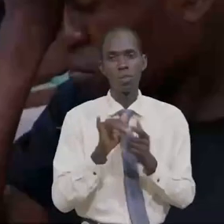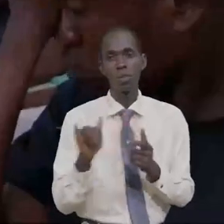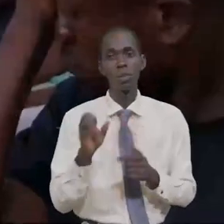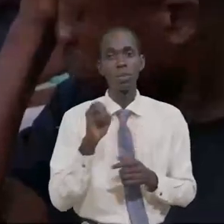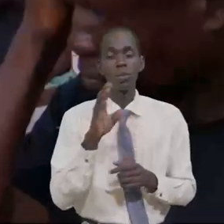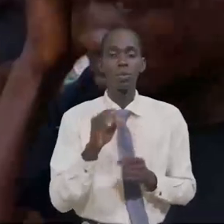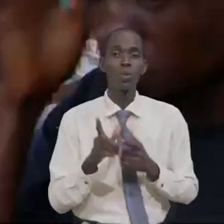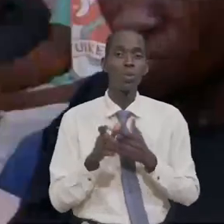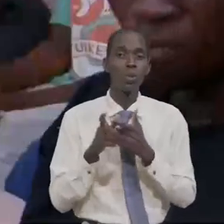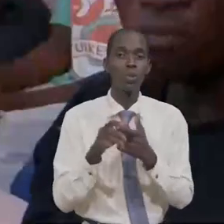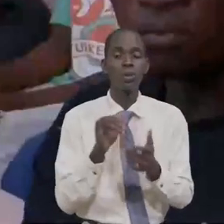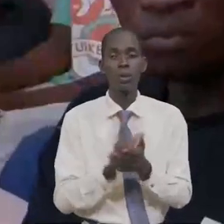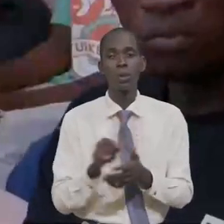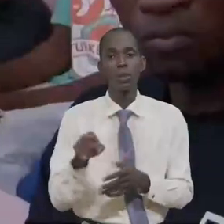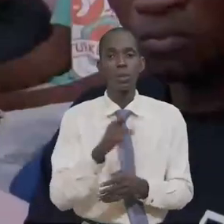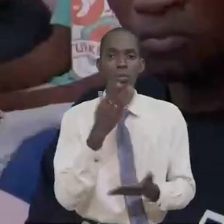remporter